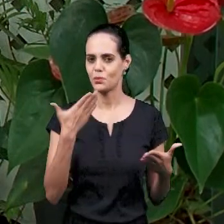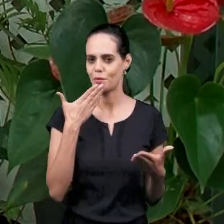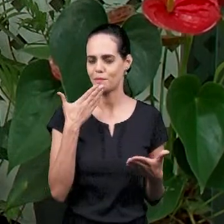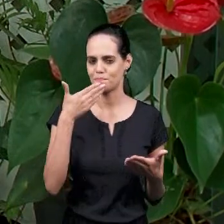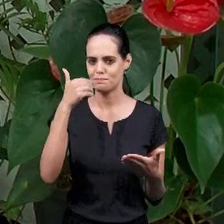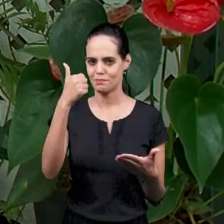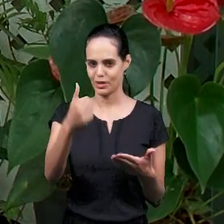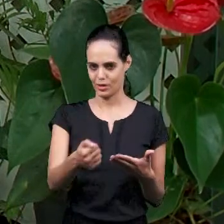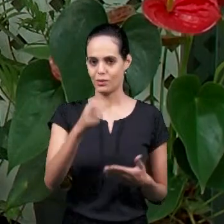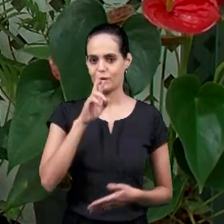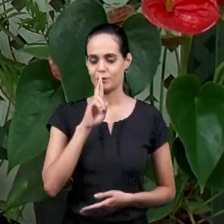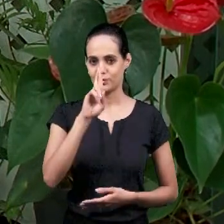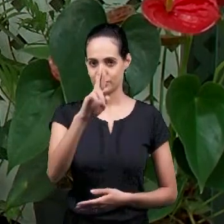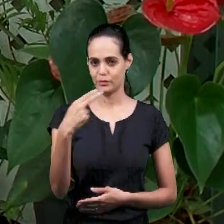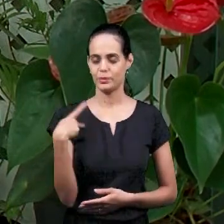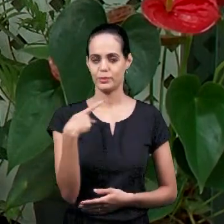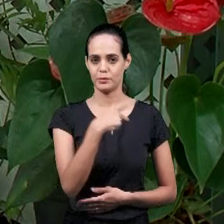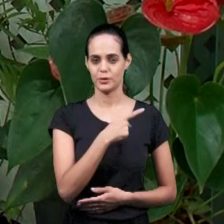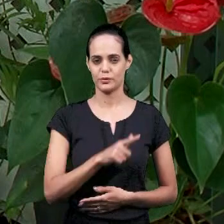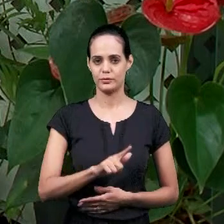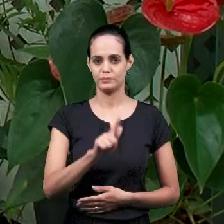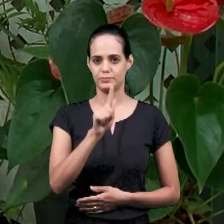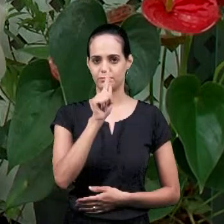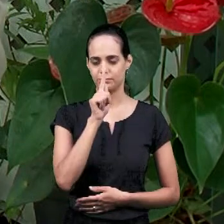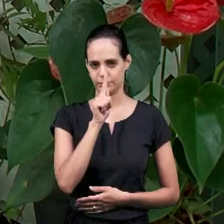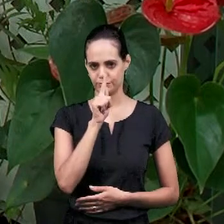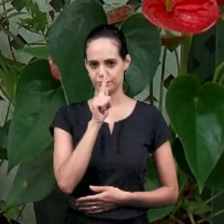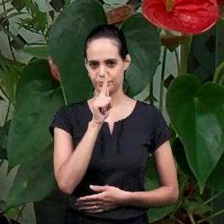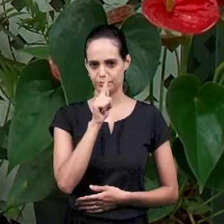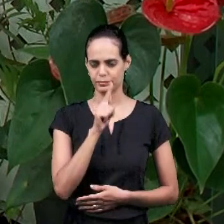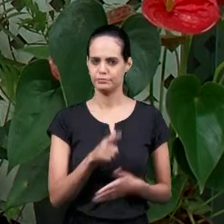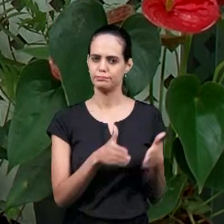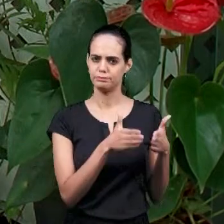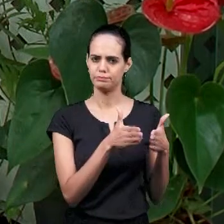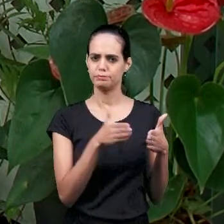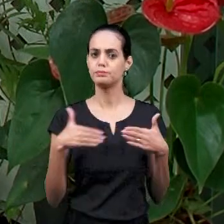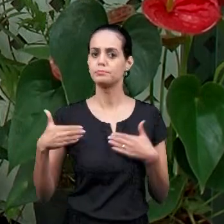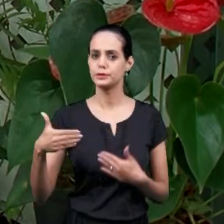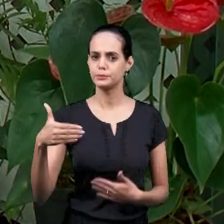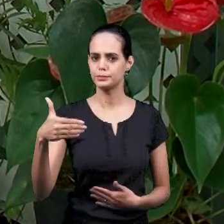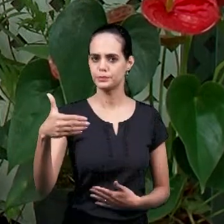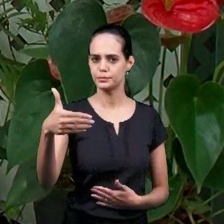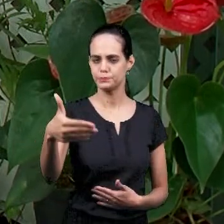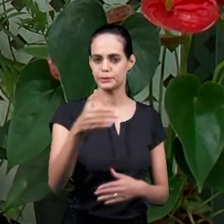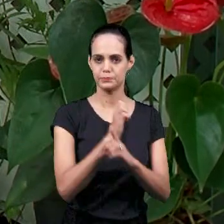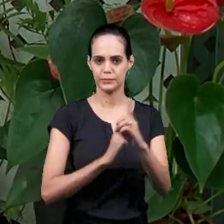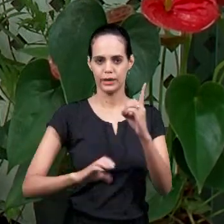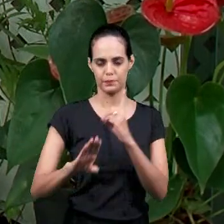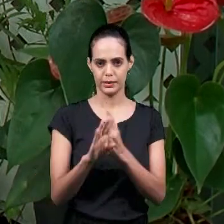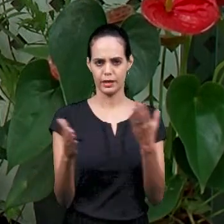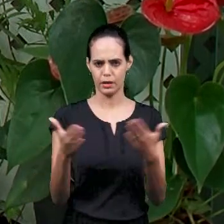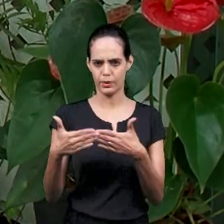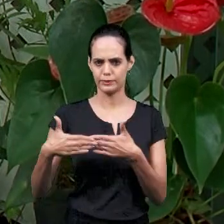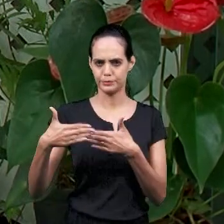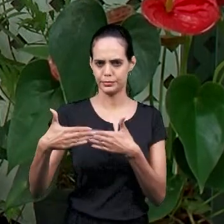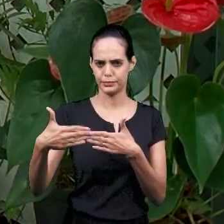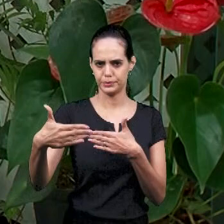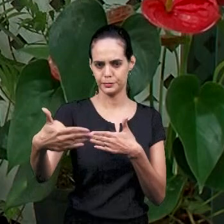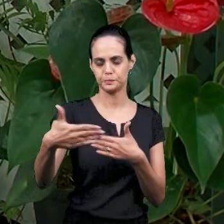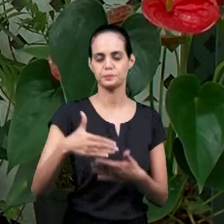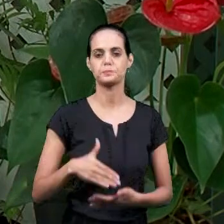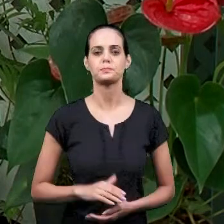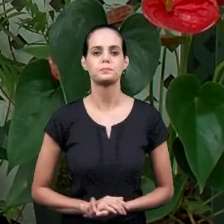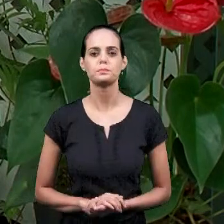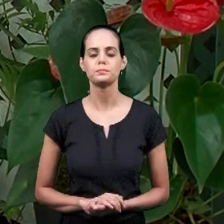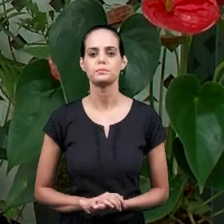vont être données par le pasteur Gilson à la mesure, dans la séquence, notre école biblique dominicale.